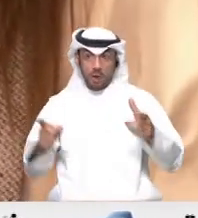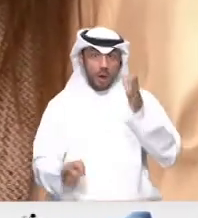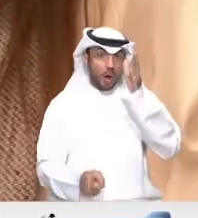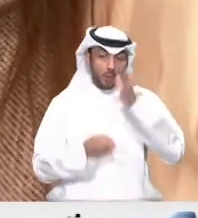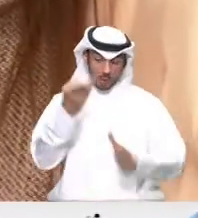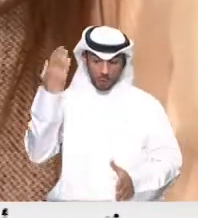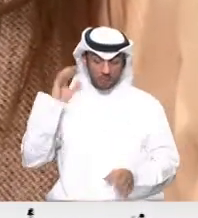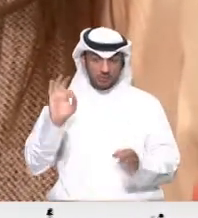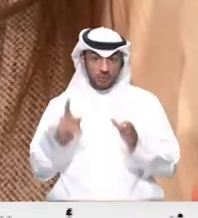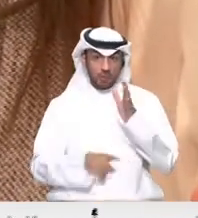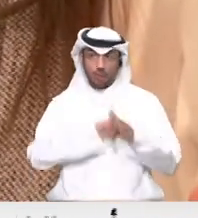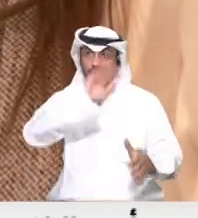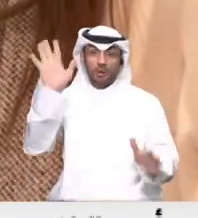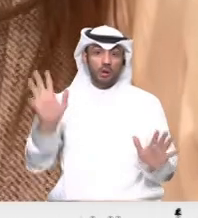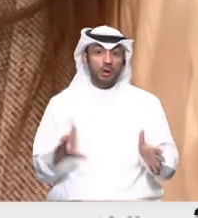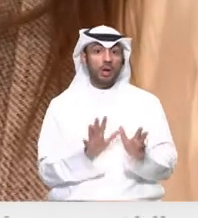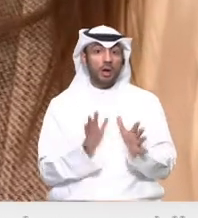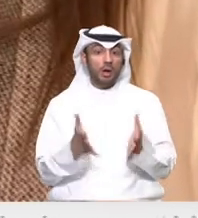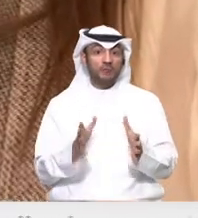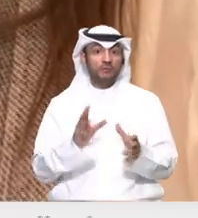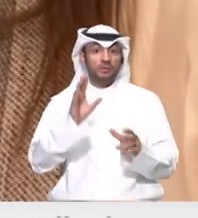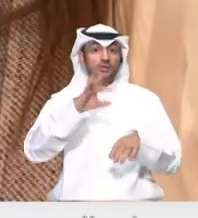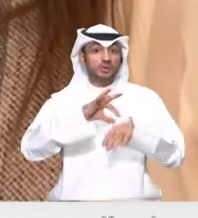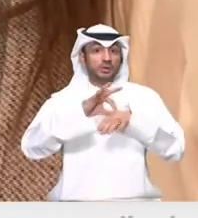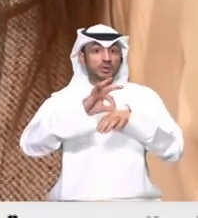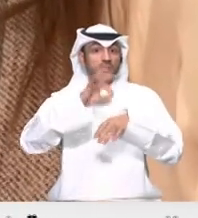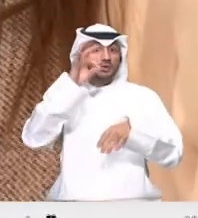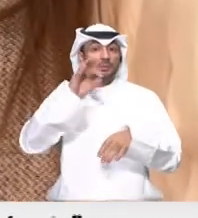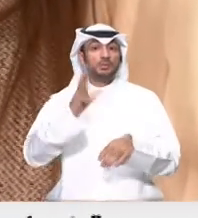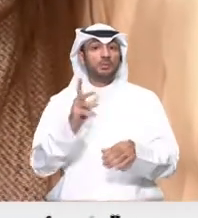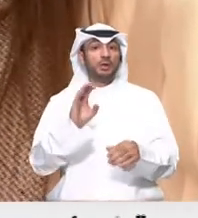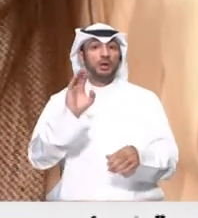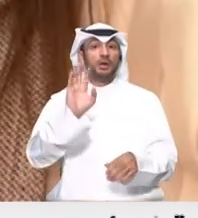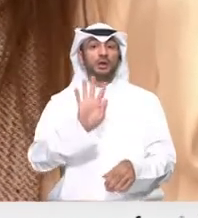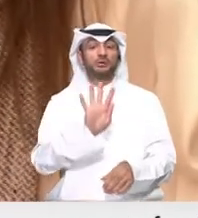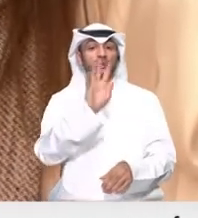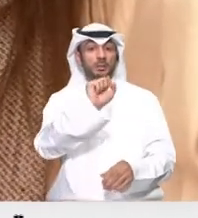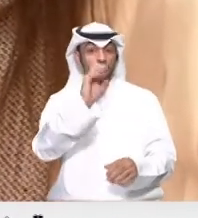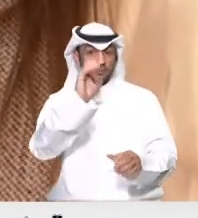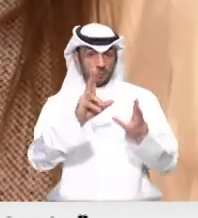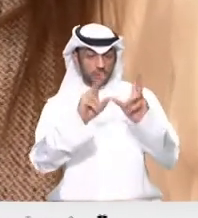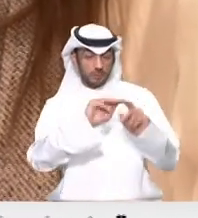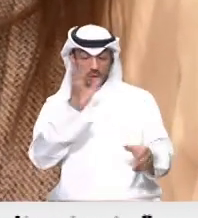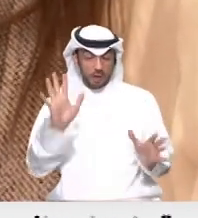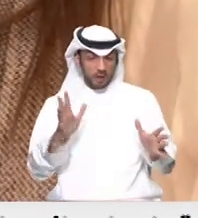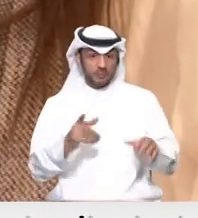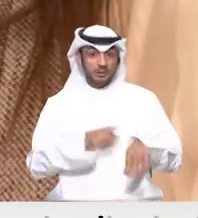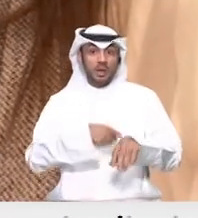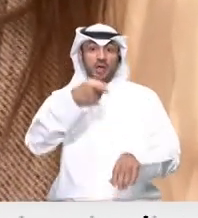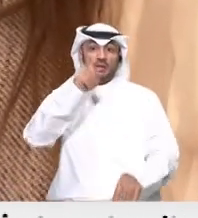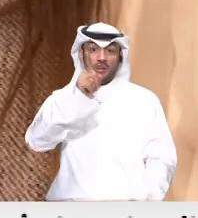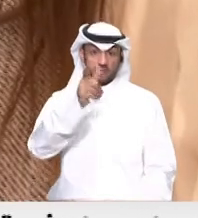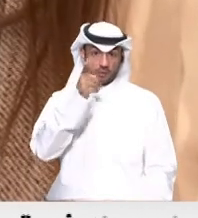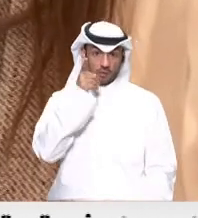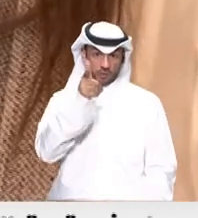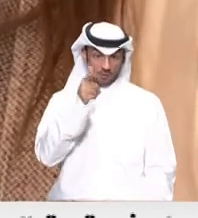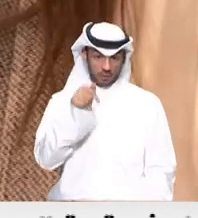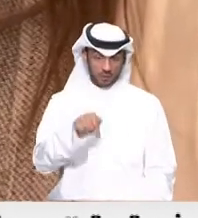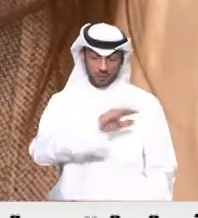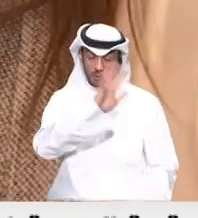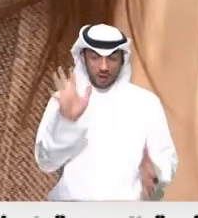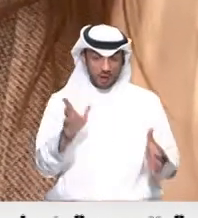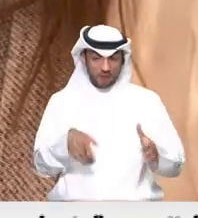مسبوق. فبدأ الجنوبيون بالنزوح حوالي الساعة 11 قبل ظهر